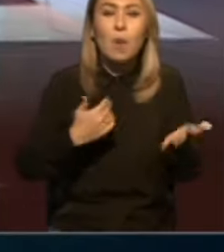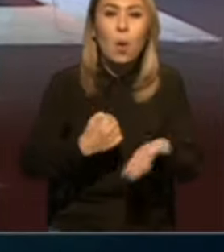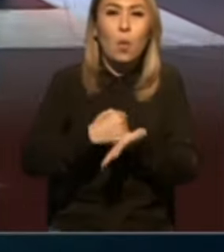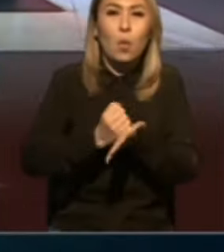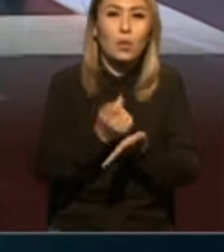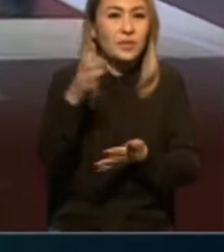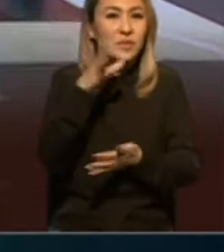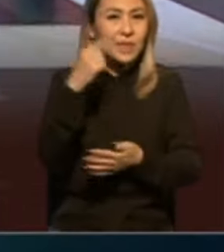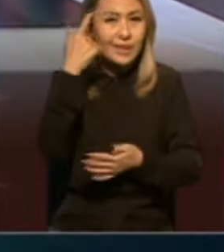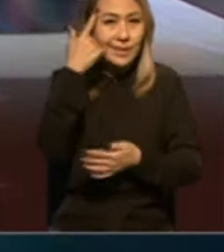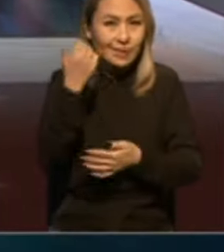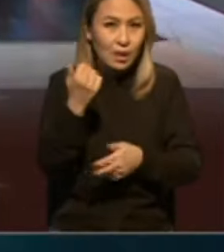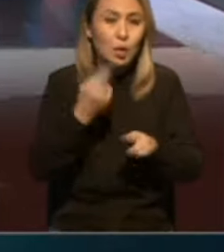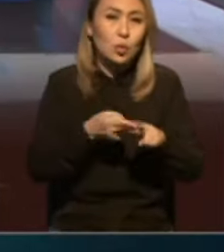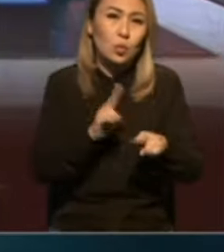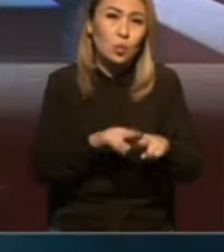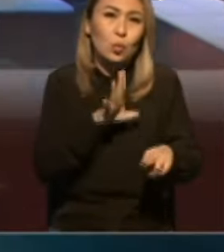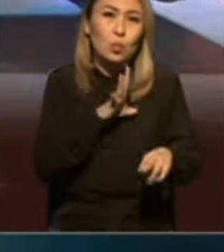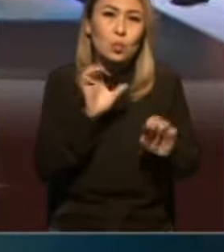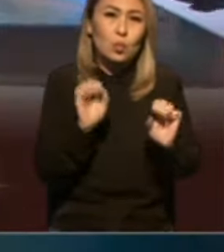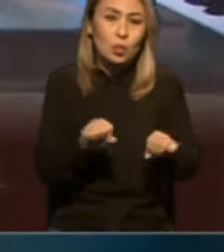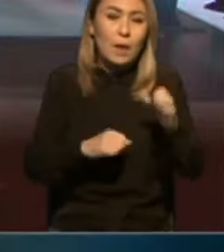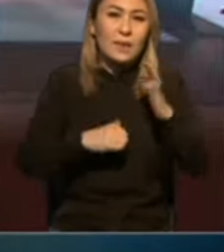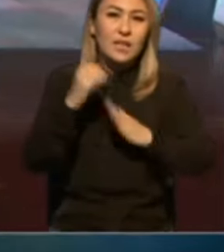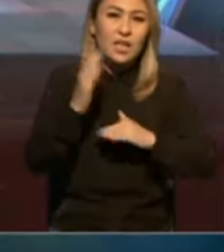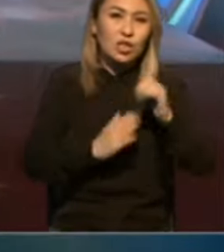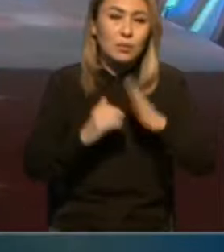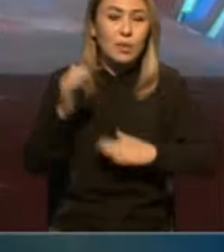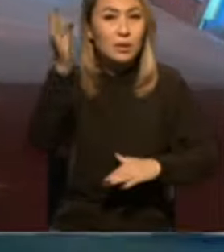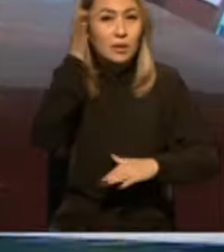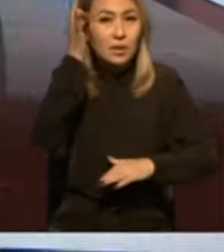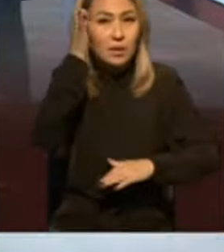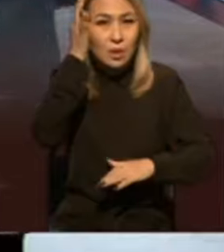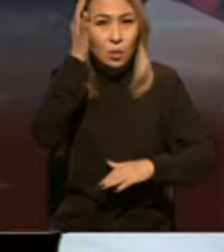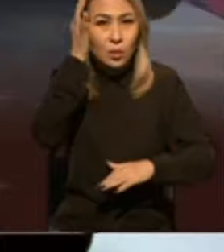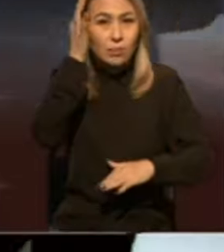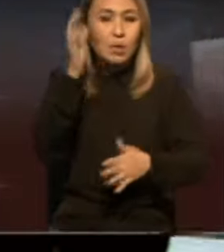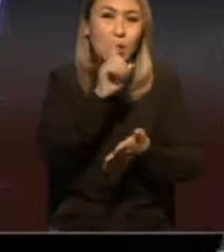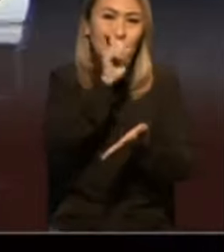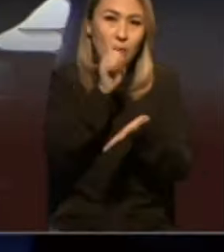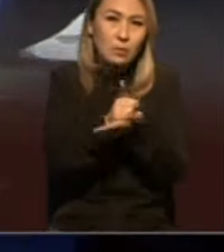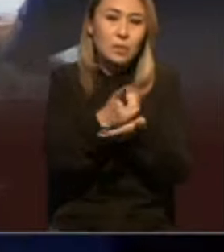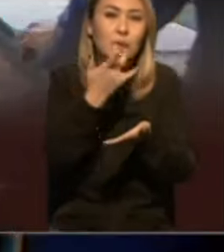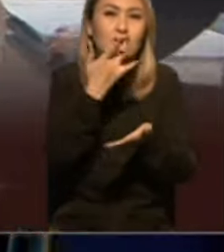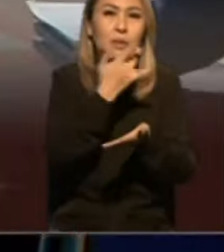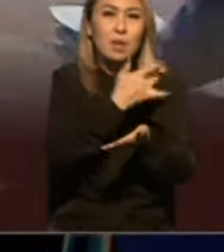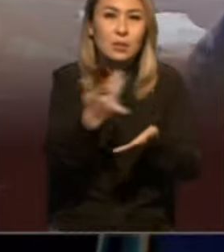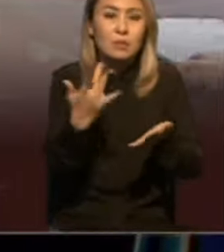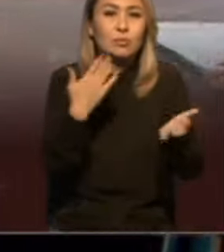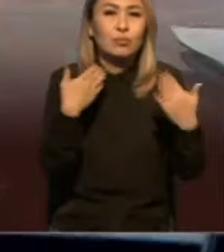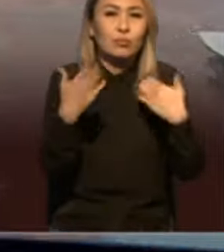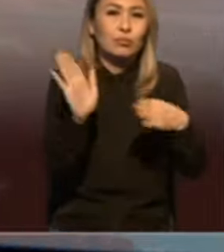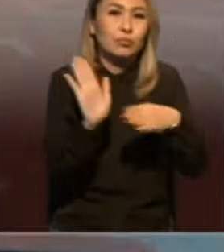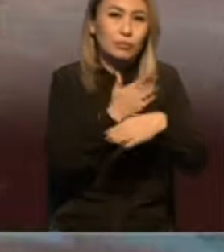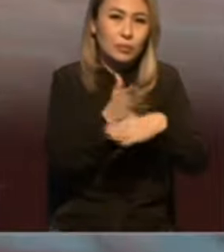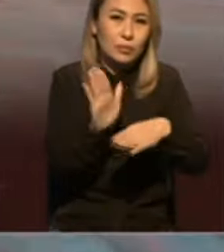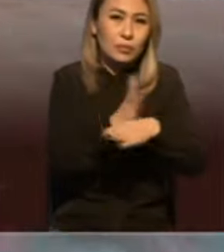жақсы білеміз. Мүмкін осы тәжірибені ескере отырып, әрине, саясатта жеке қарым-қатынас өте